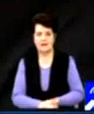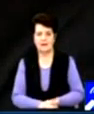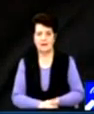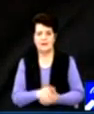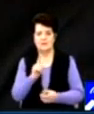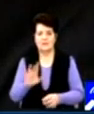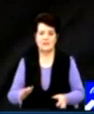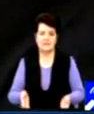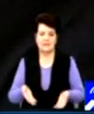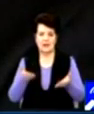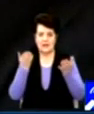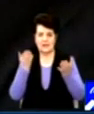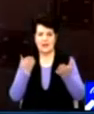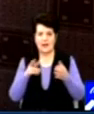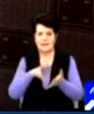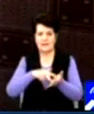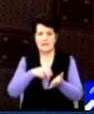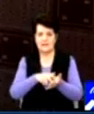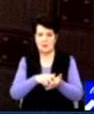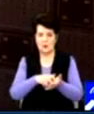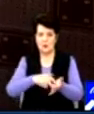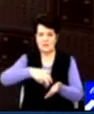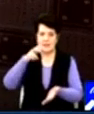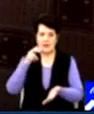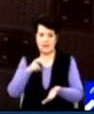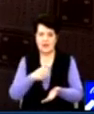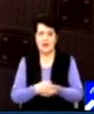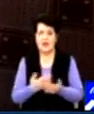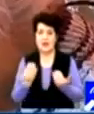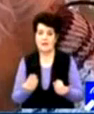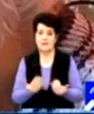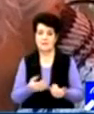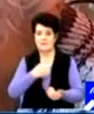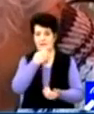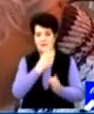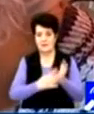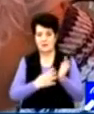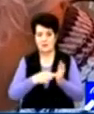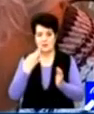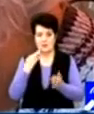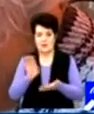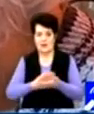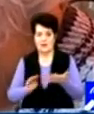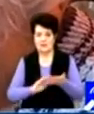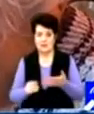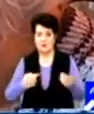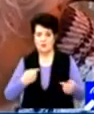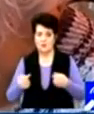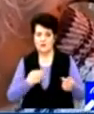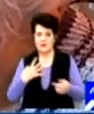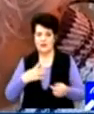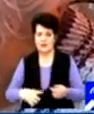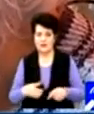Și s-a ridicat din genunchi, iar astăzi a ajuns la vârsta de 90 de ani. A descris suferințele prin care a trecut în